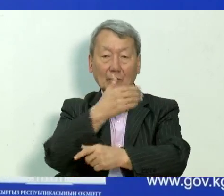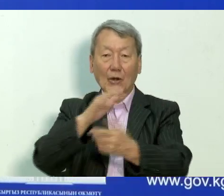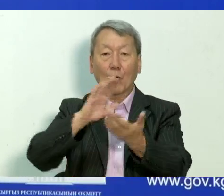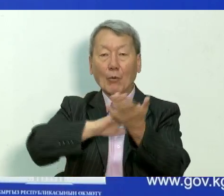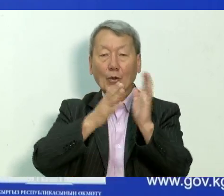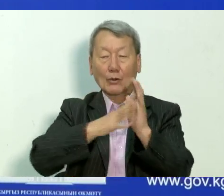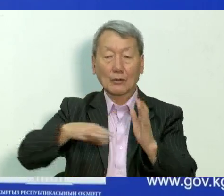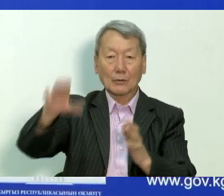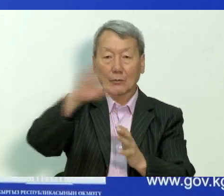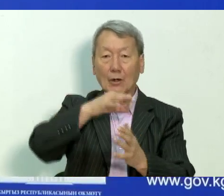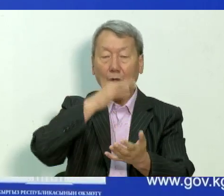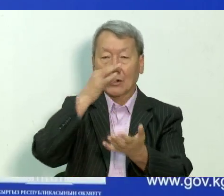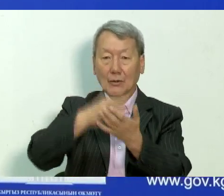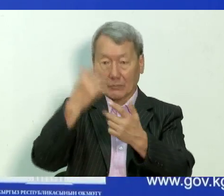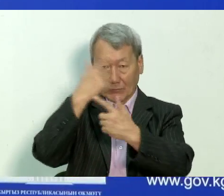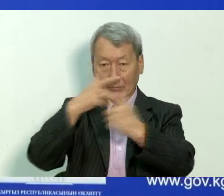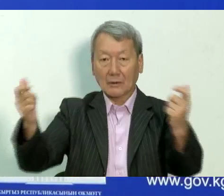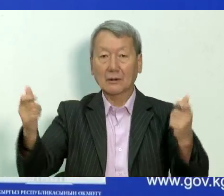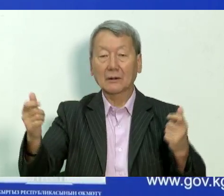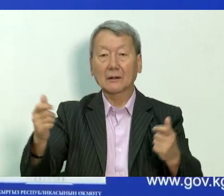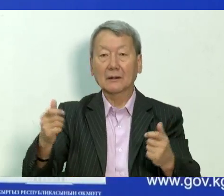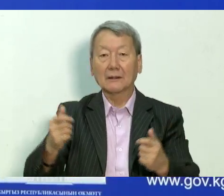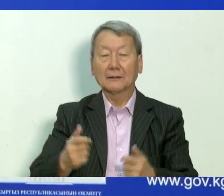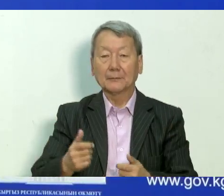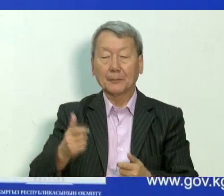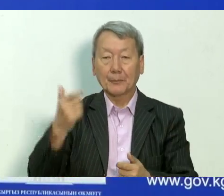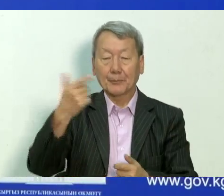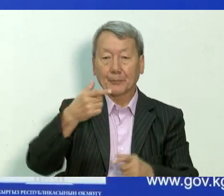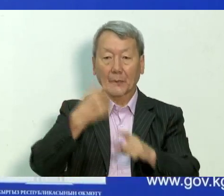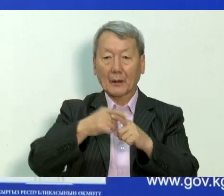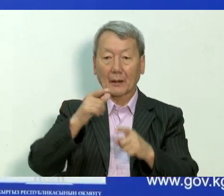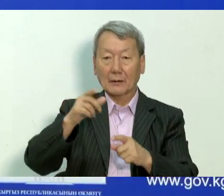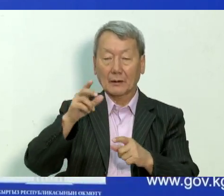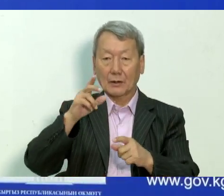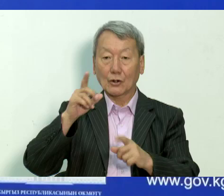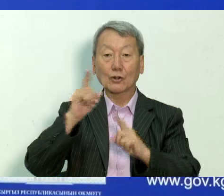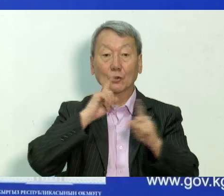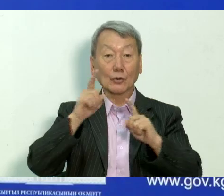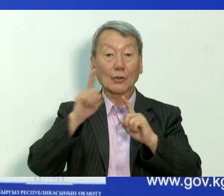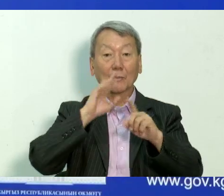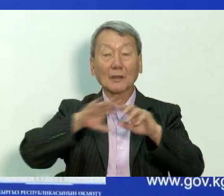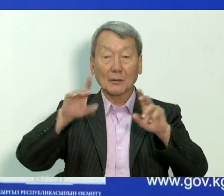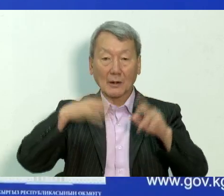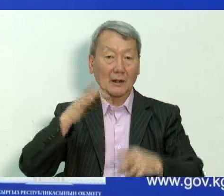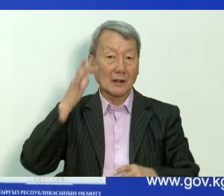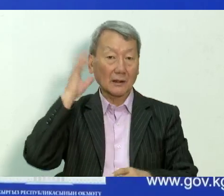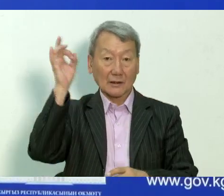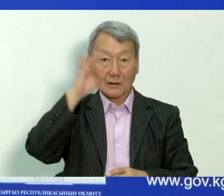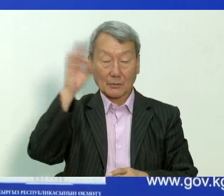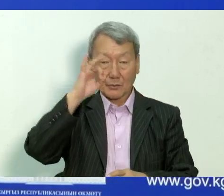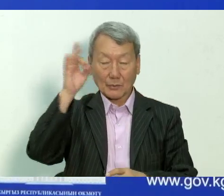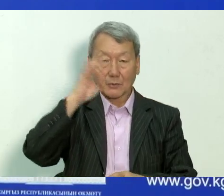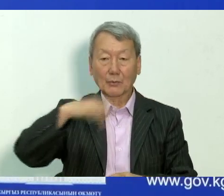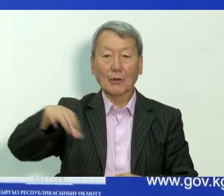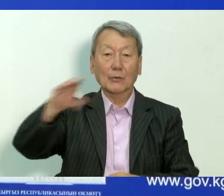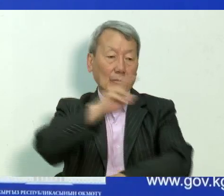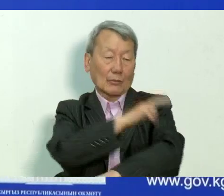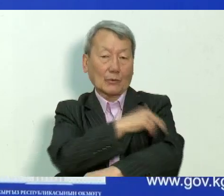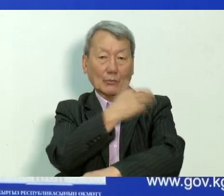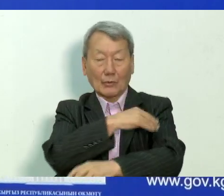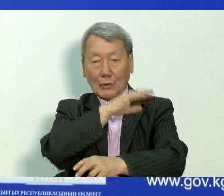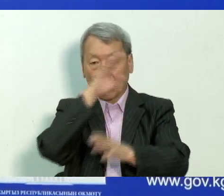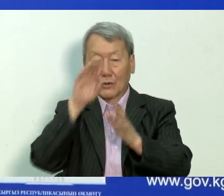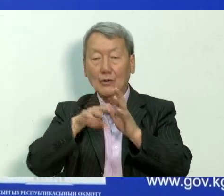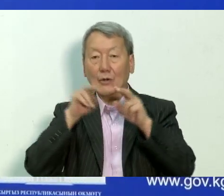жеке жоопкерчилиги белгиленди. Коопсуздук кеңешинин чечимине ылайык, Кыргыз Республикасынын аймагында эпидемиологиялык